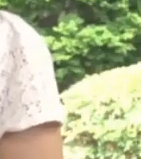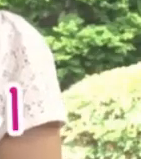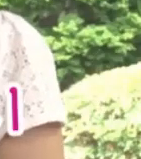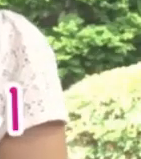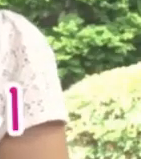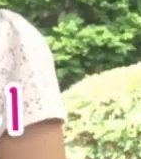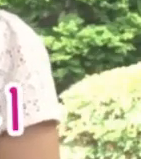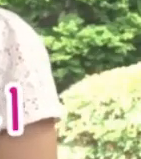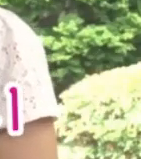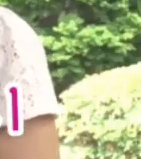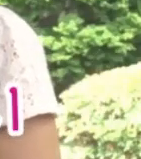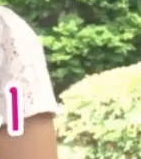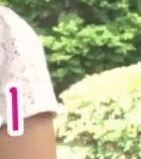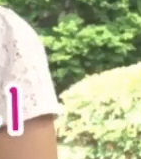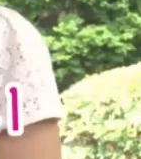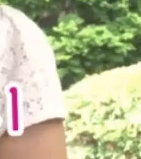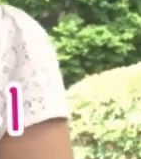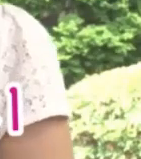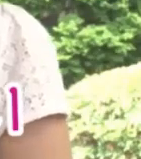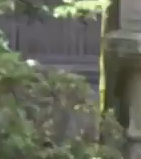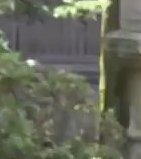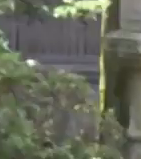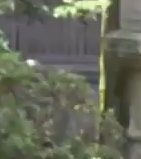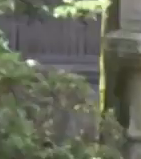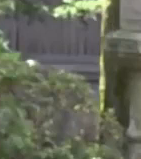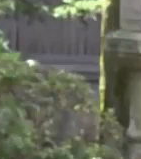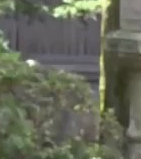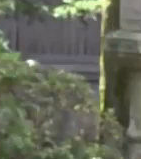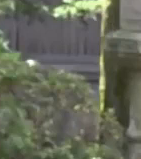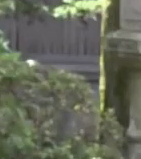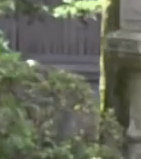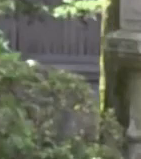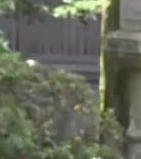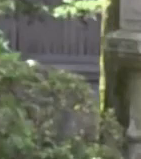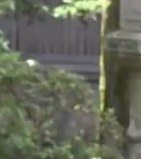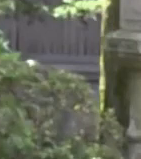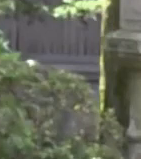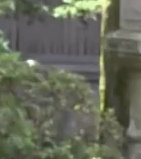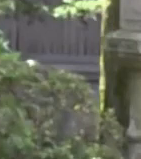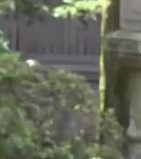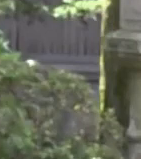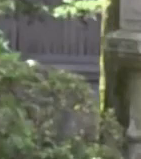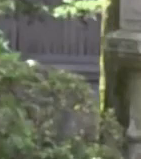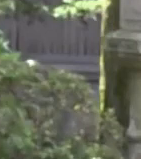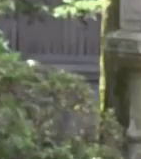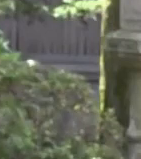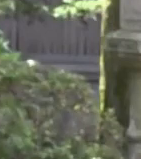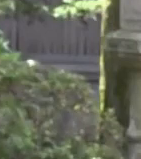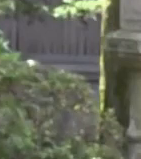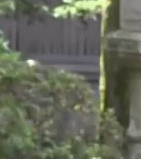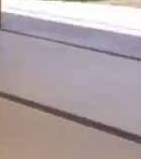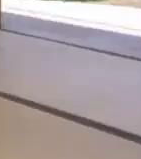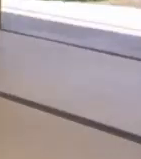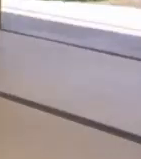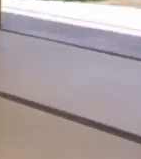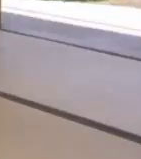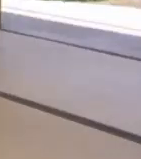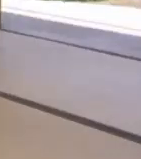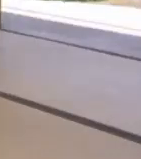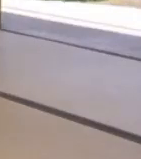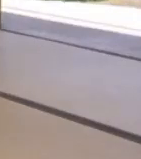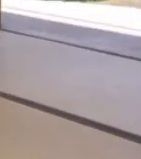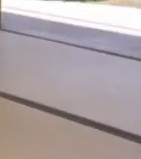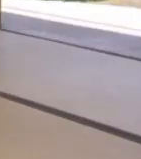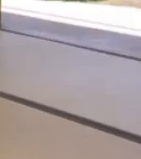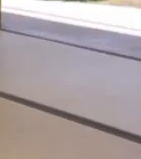に行ってからはもう出雲そばがすごい恋しいです。 そばなら何でもいいっていうわけじゃなくて、やっぱり出雲そばで ちょっと、腰の